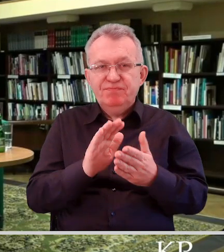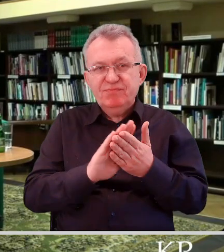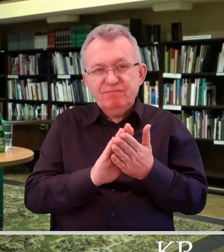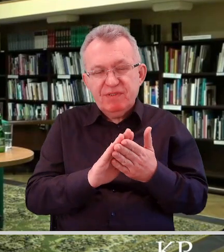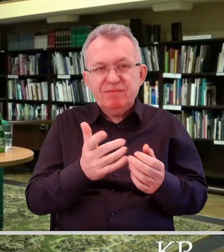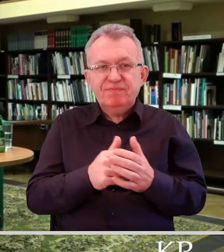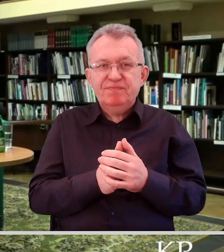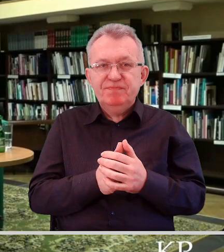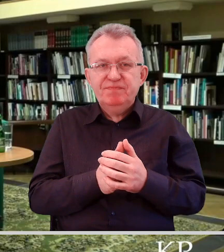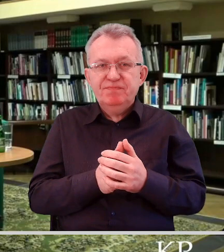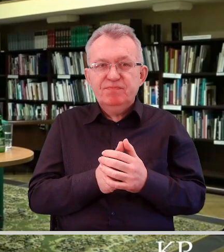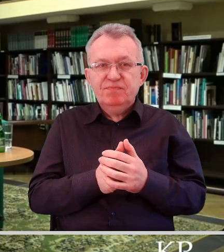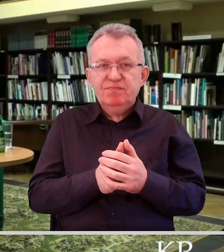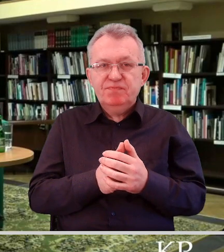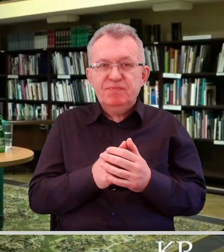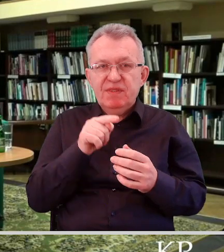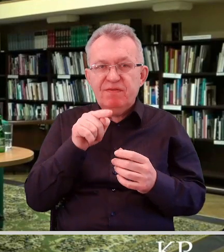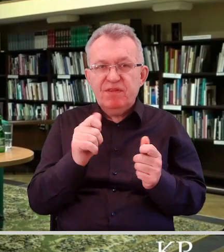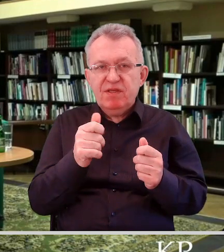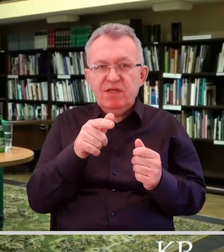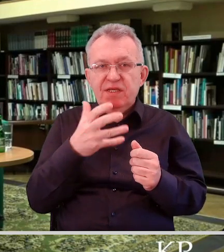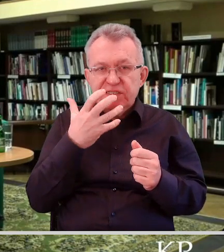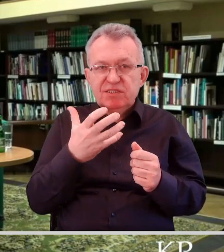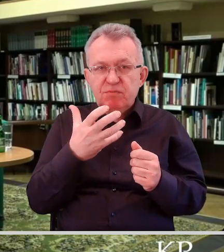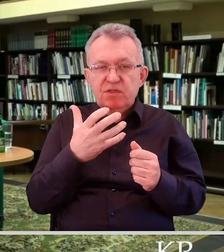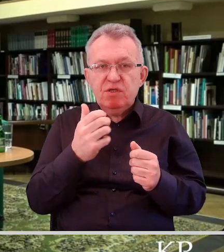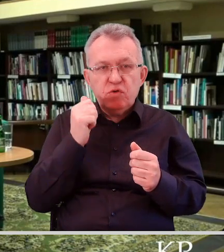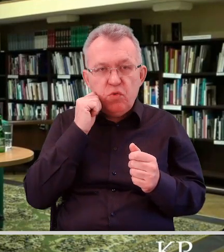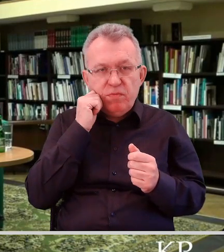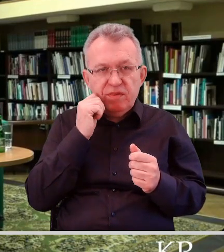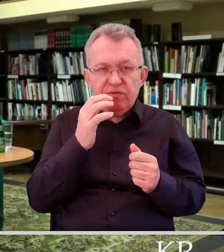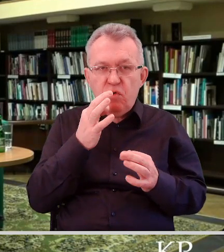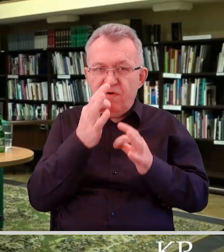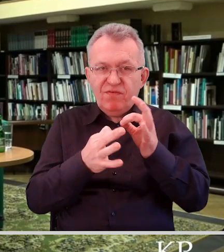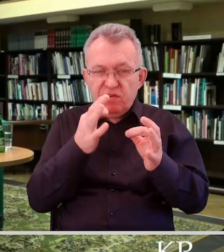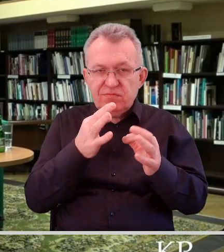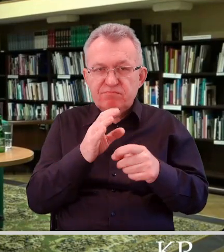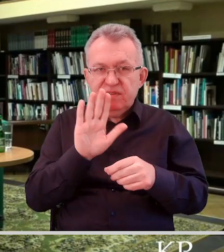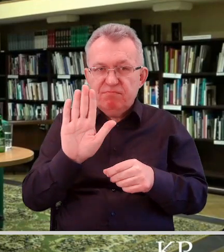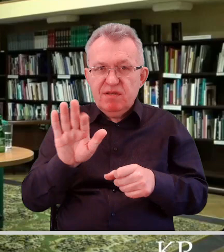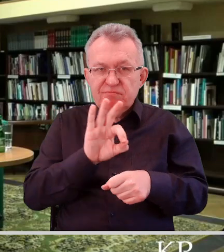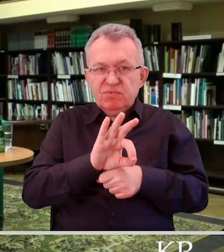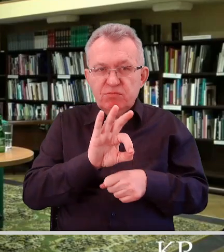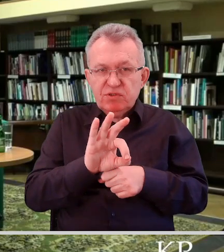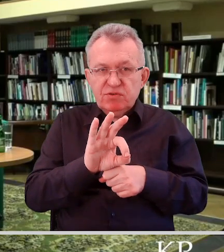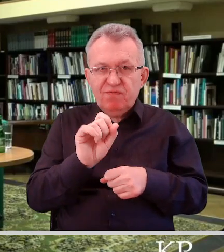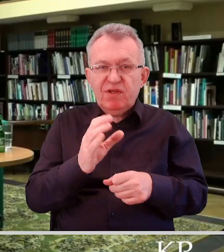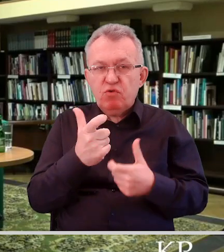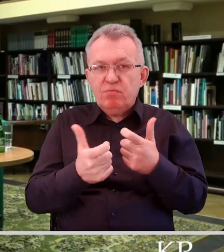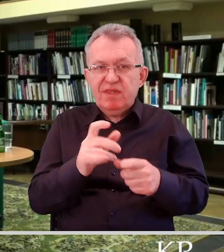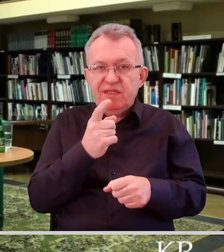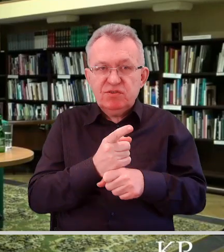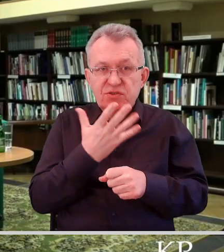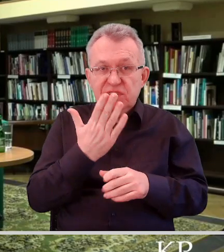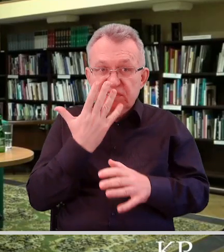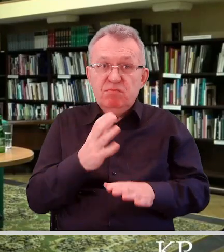ale trzeba w pewnym momencie, kiedy chcemy opisać kobietę dotkniętą przemocą, podjąć jakąś decyzję, czy chcemy